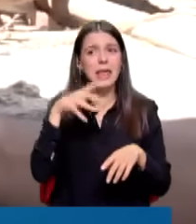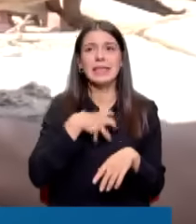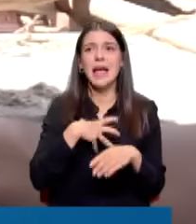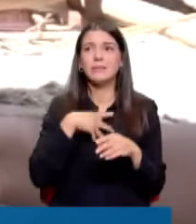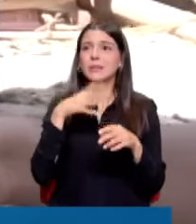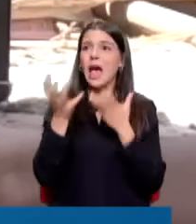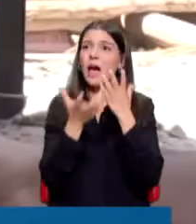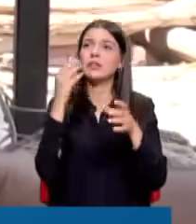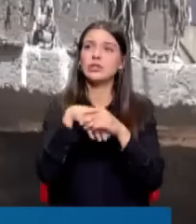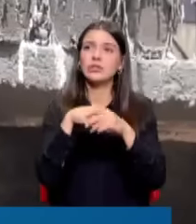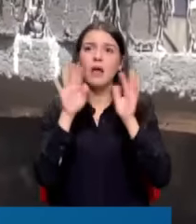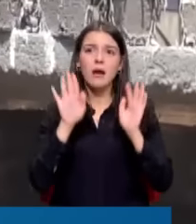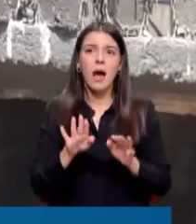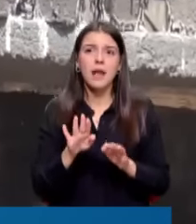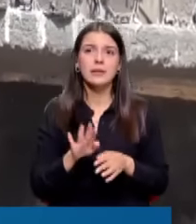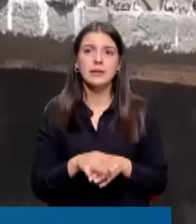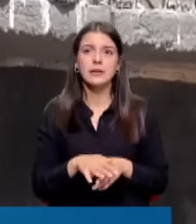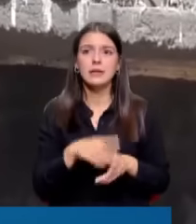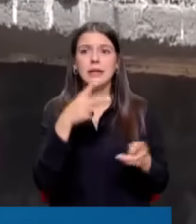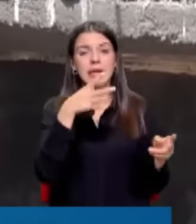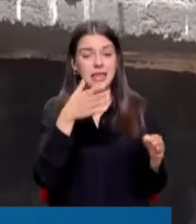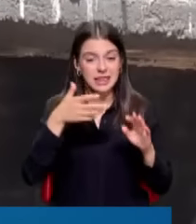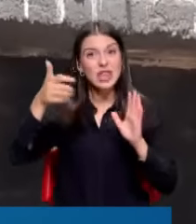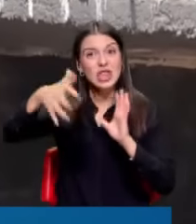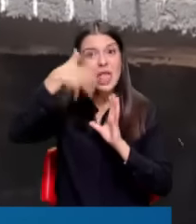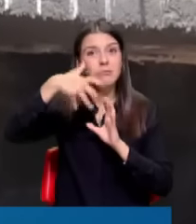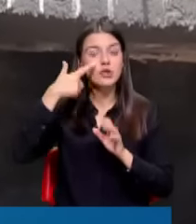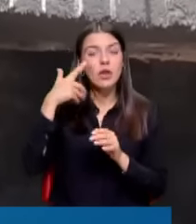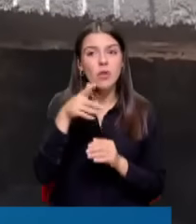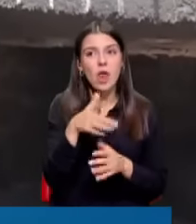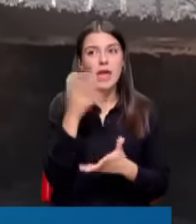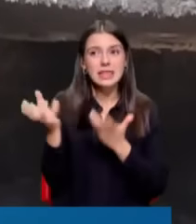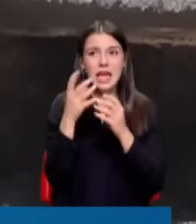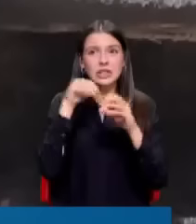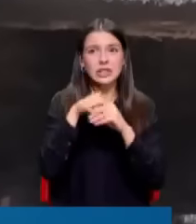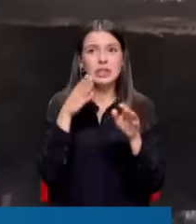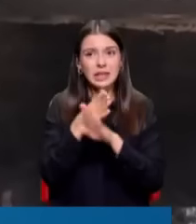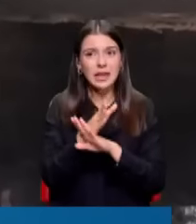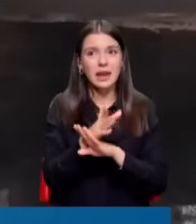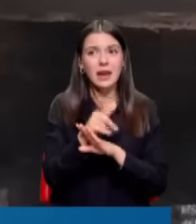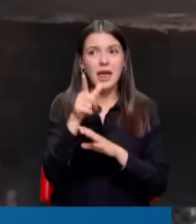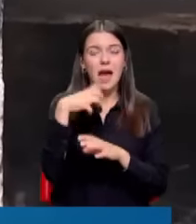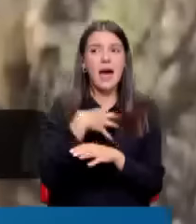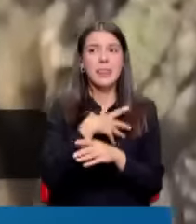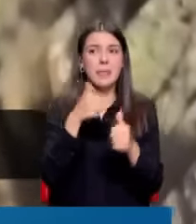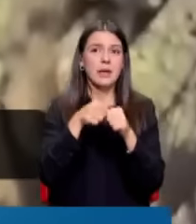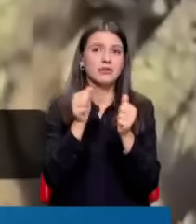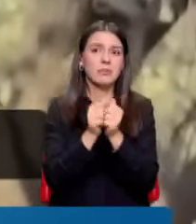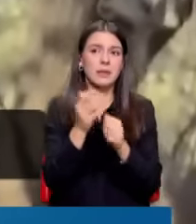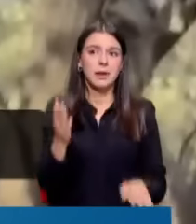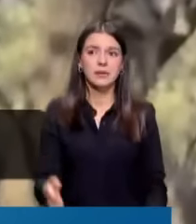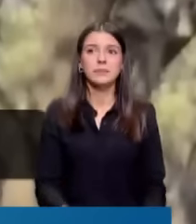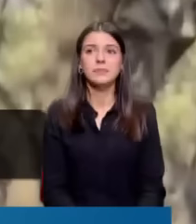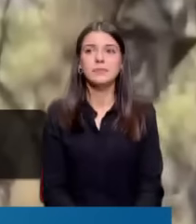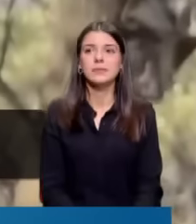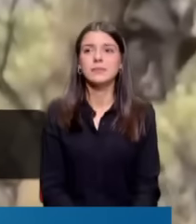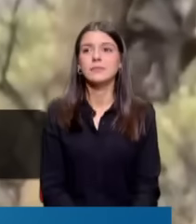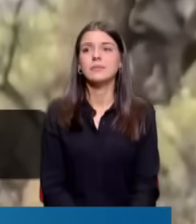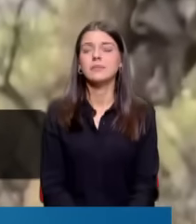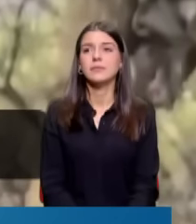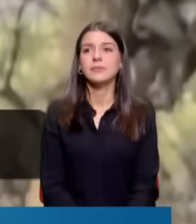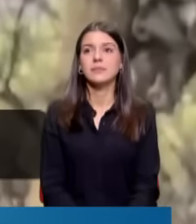orada, her tarafımız çevrildi. Paletli kepçeyle yangının içine girerek kurtardım, gittim buradan annemle, eşim. Kıvılcımlar geldi,